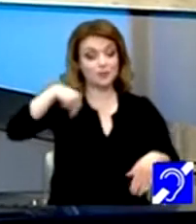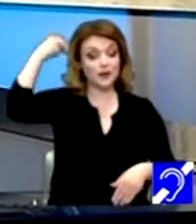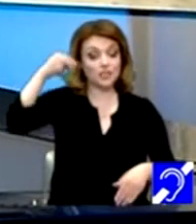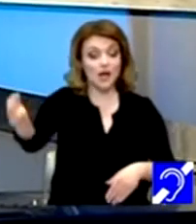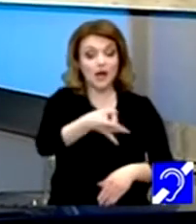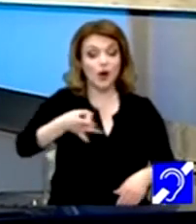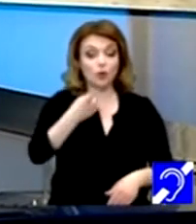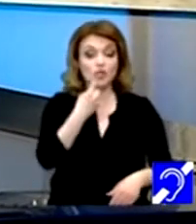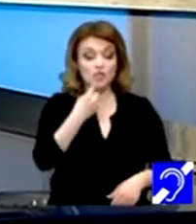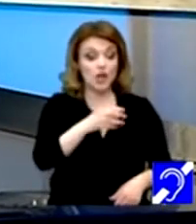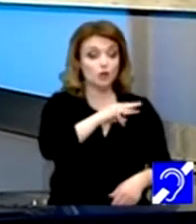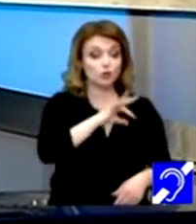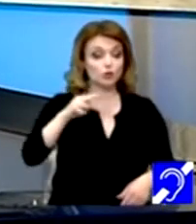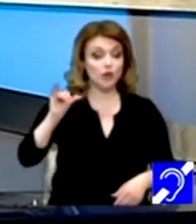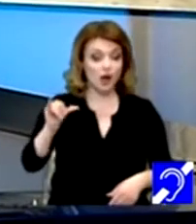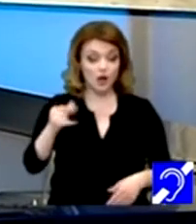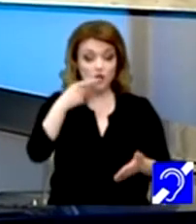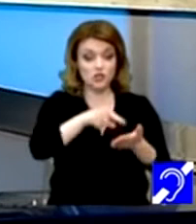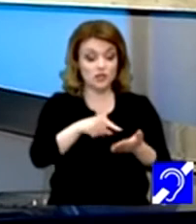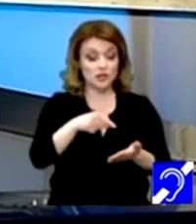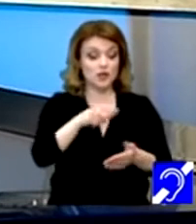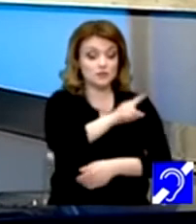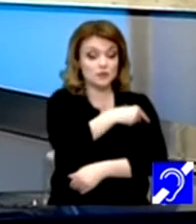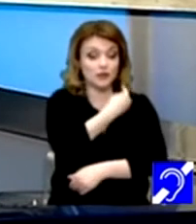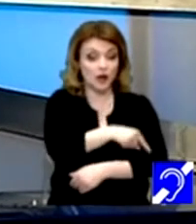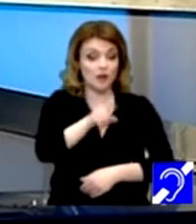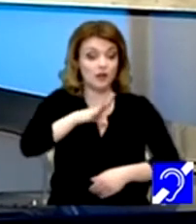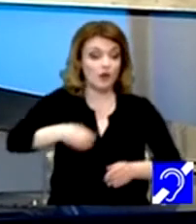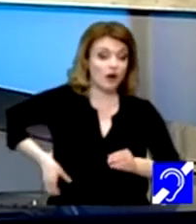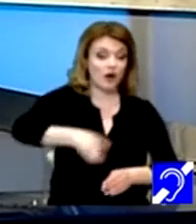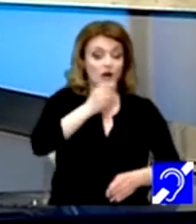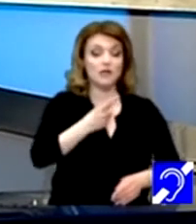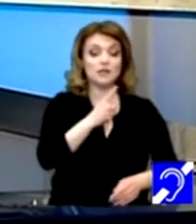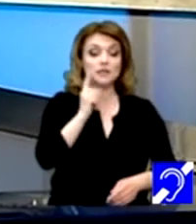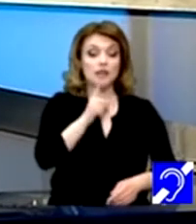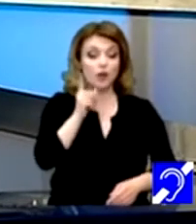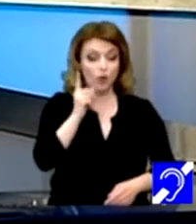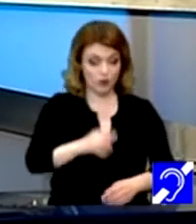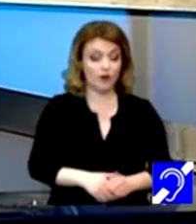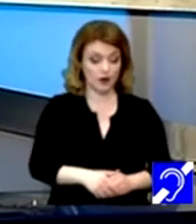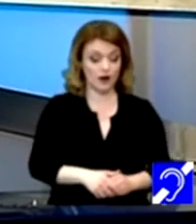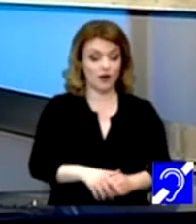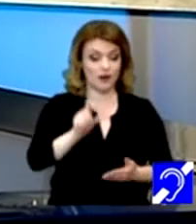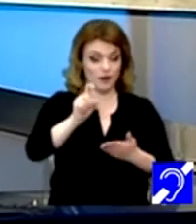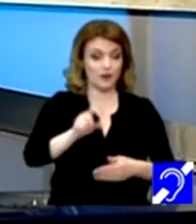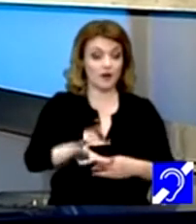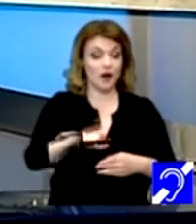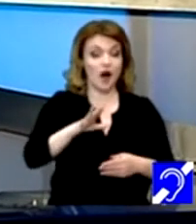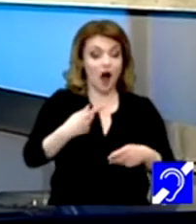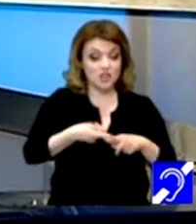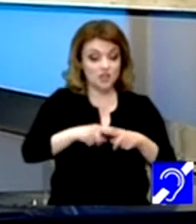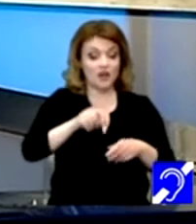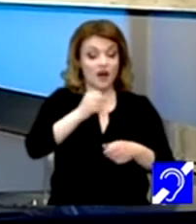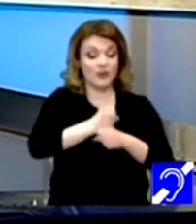Vicepreședintele raionului Sângerei, Tudor Tutunaru, a ajuns la spital după ce a fost stropit în față cu verde de briliant. Au făcut-o câțiva membri